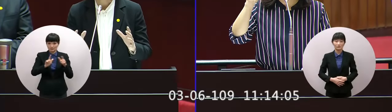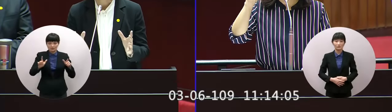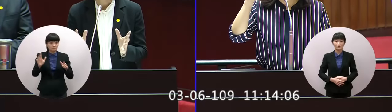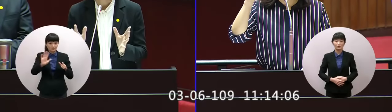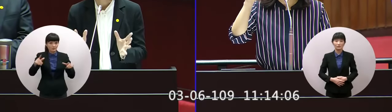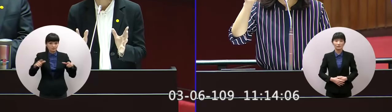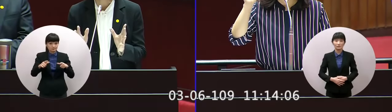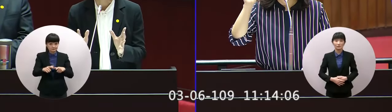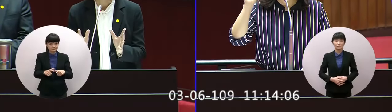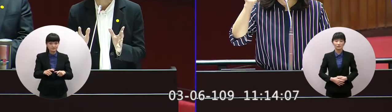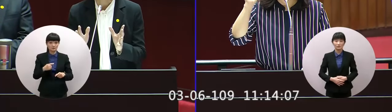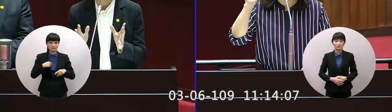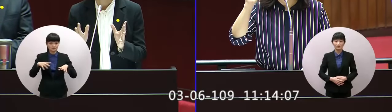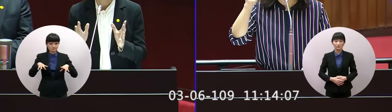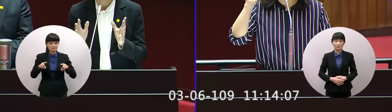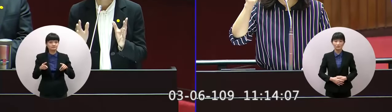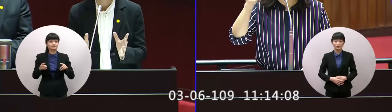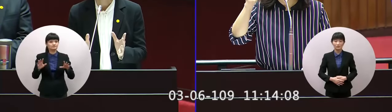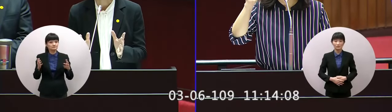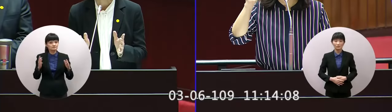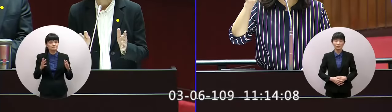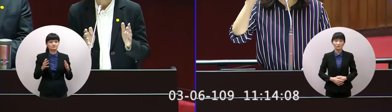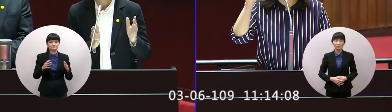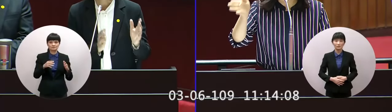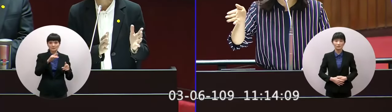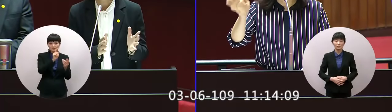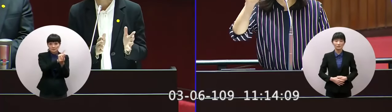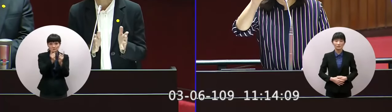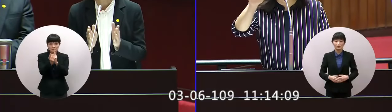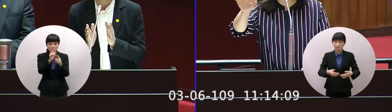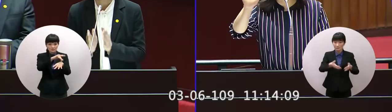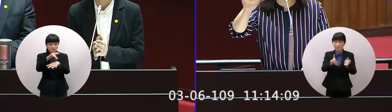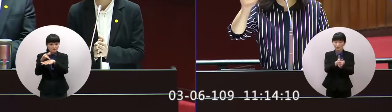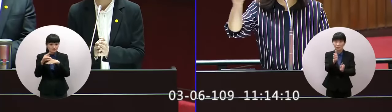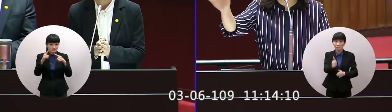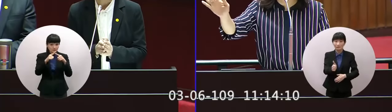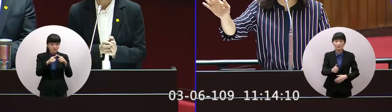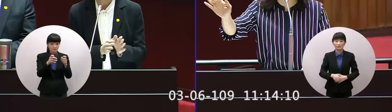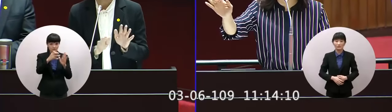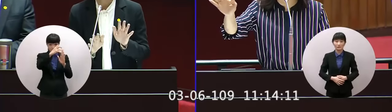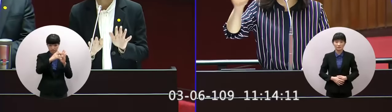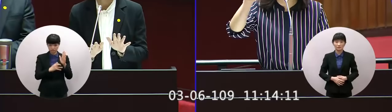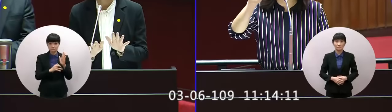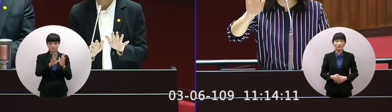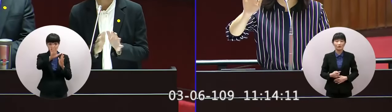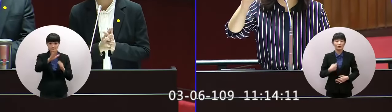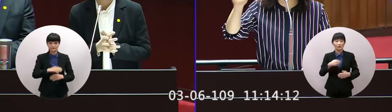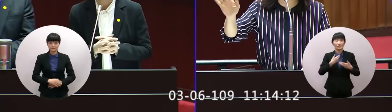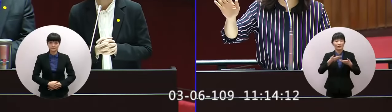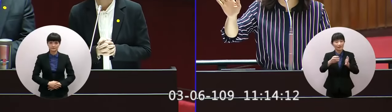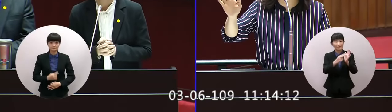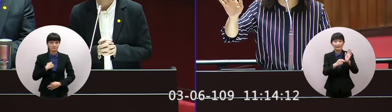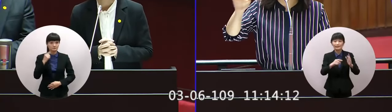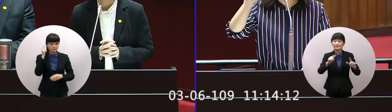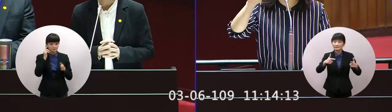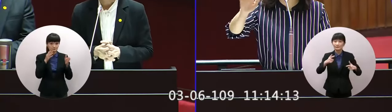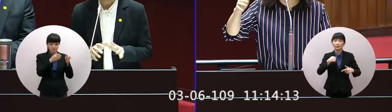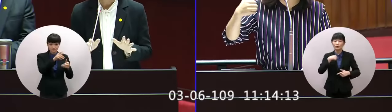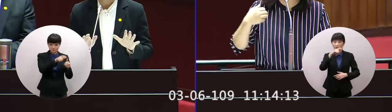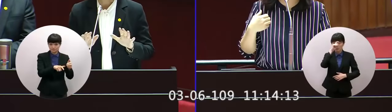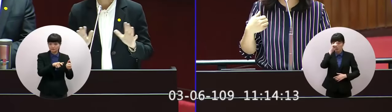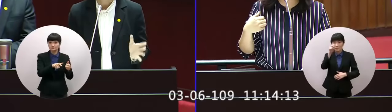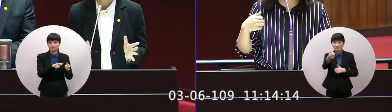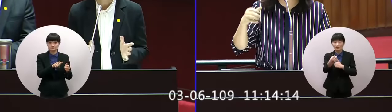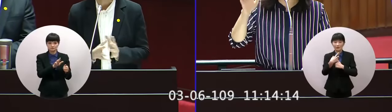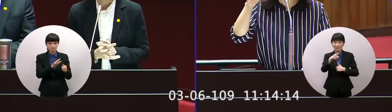经都掌握了初步掌握整体框列接触者，让指挥中心来判 断。我现在不是要让你讲这个个案，我是要让你知道是说， 对，